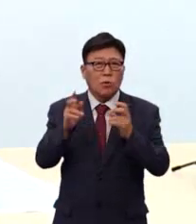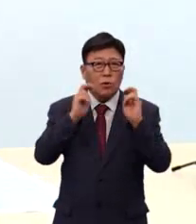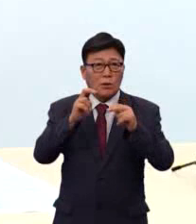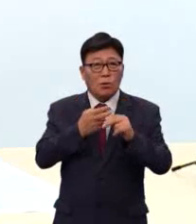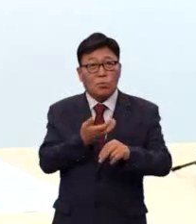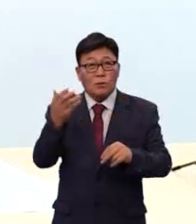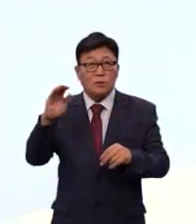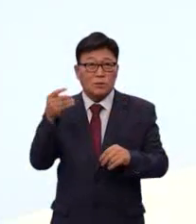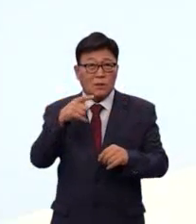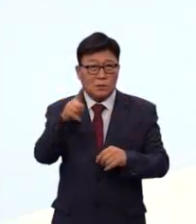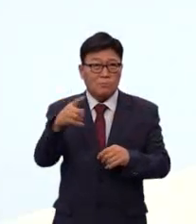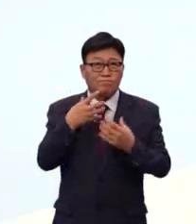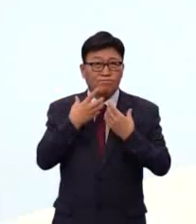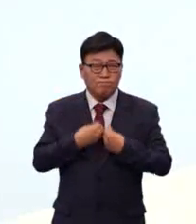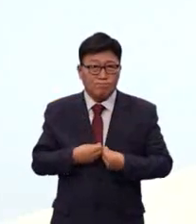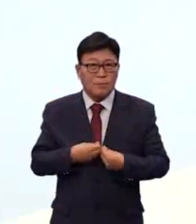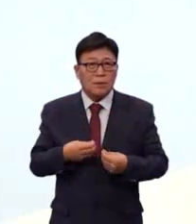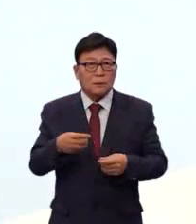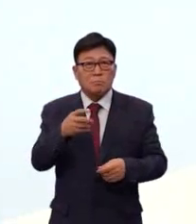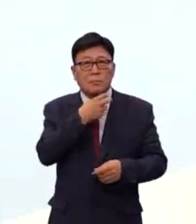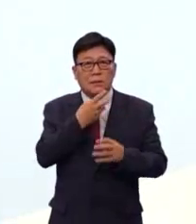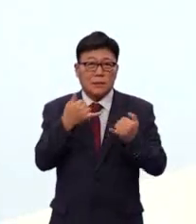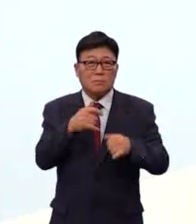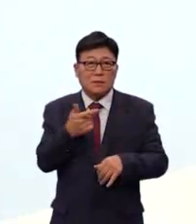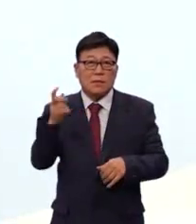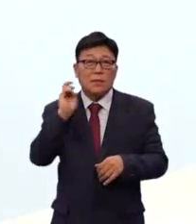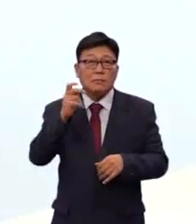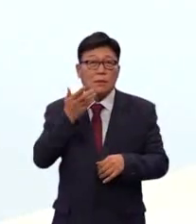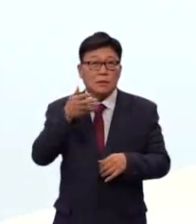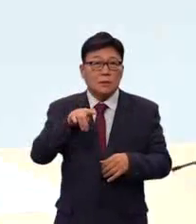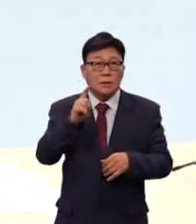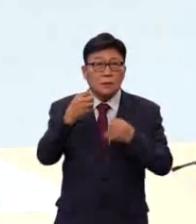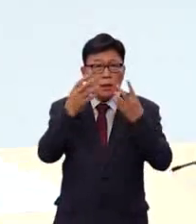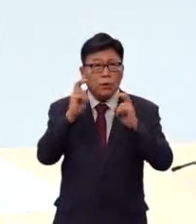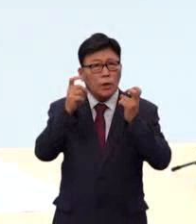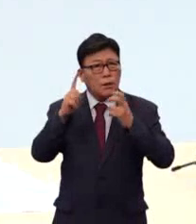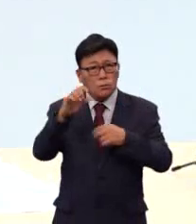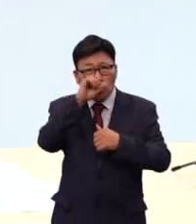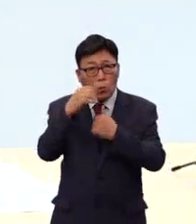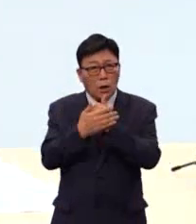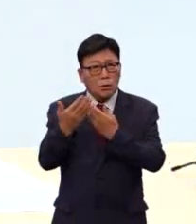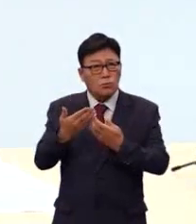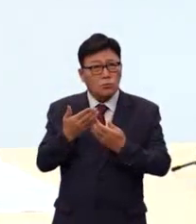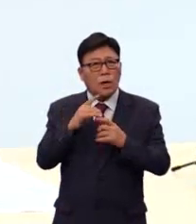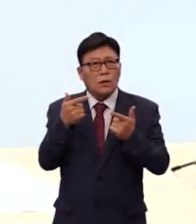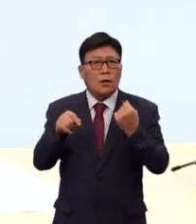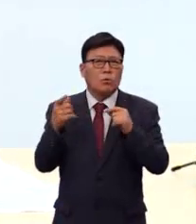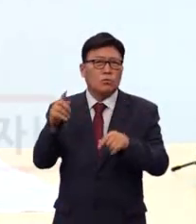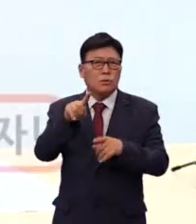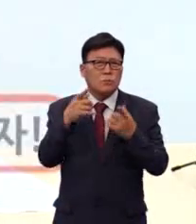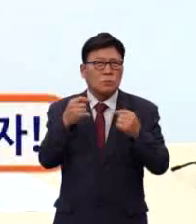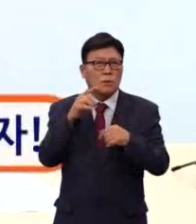그 상실감이나 배신감이 정말 클 것 같은데요. 그렇죠. 그런데 그렇다고 새 회사가 그렇게 꾸이적인 분도 아닌 것 같고요. 네. 그런